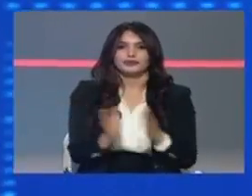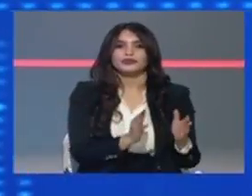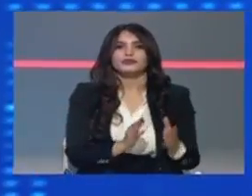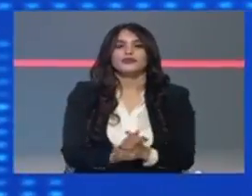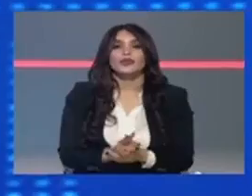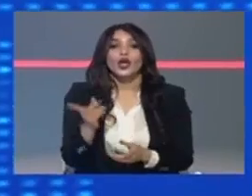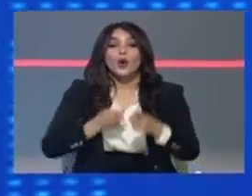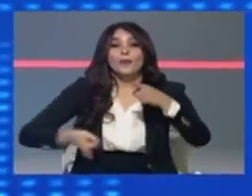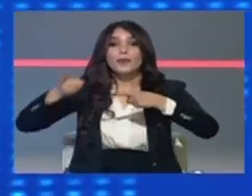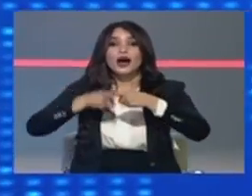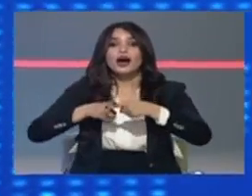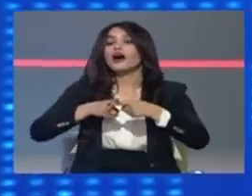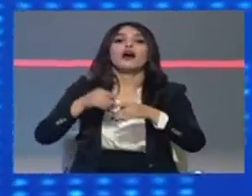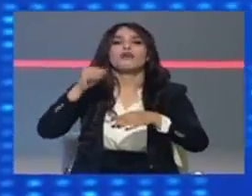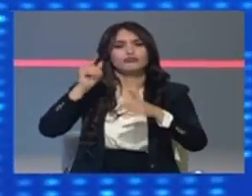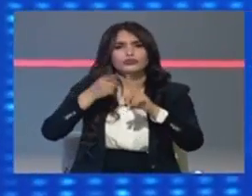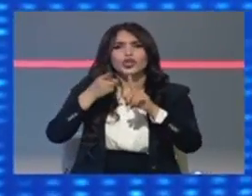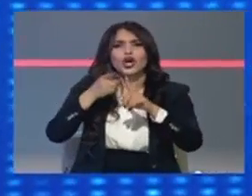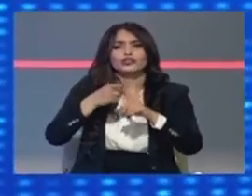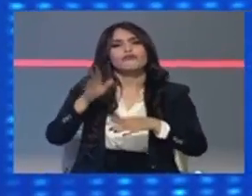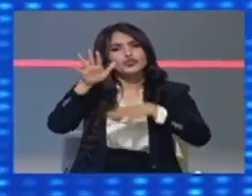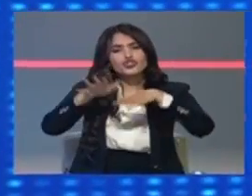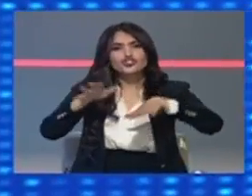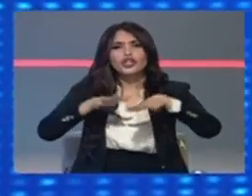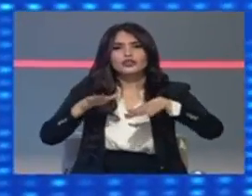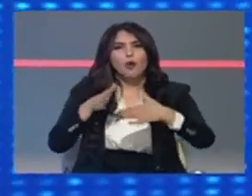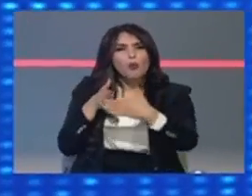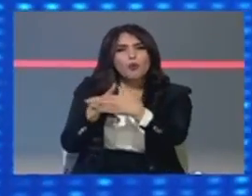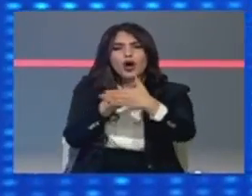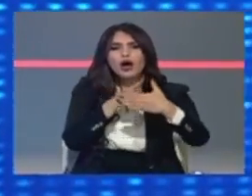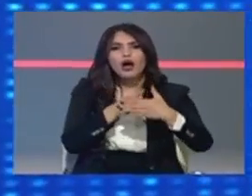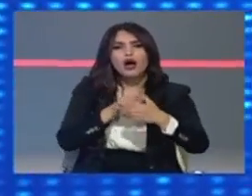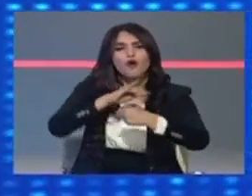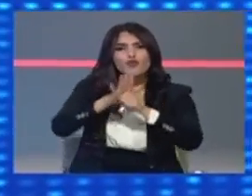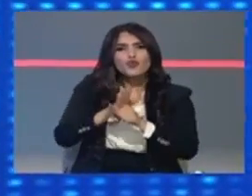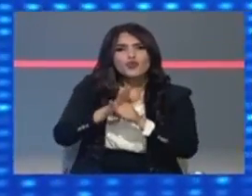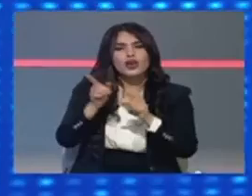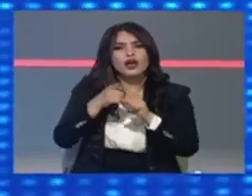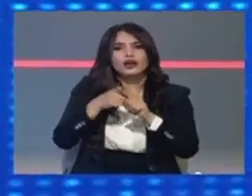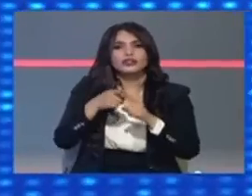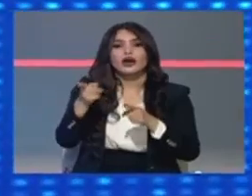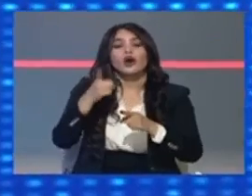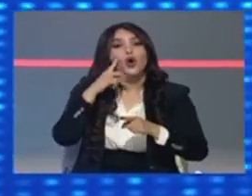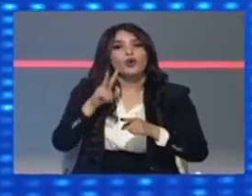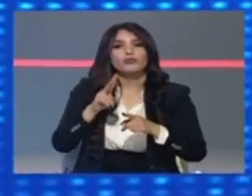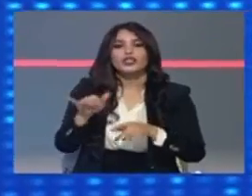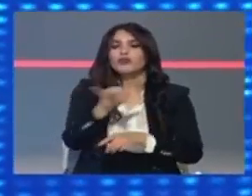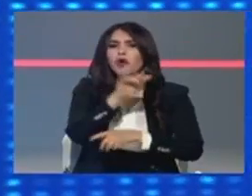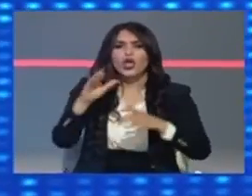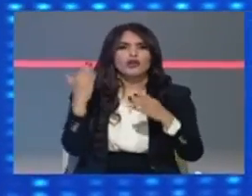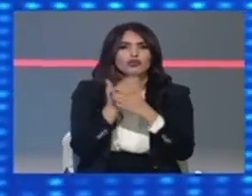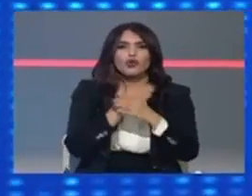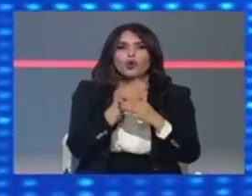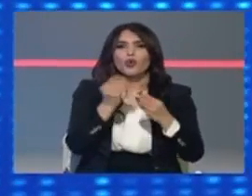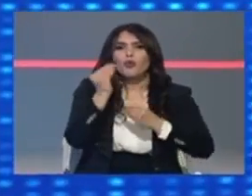ومع تشديد الإجراءات الوقائية في البلاد بهدف الحد من انتشار فيروس كورونا المستجد، لا مدارس ولا أماكن